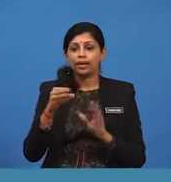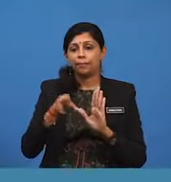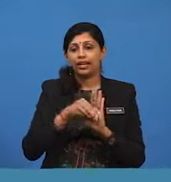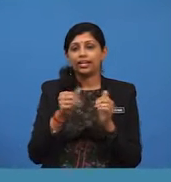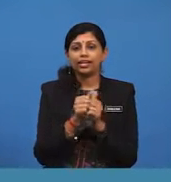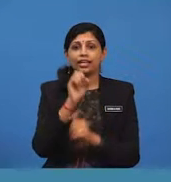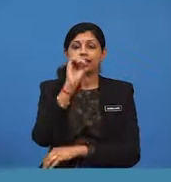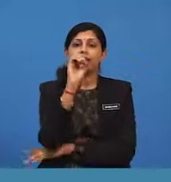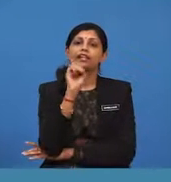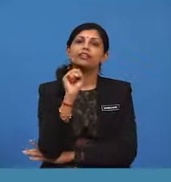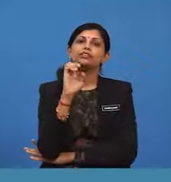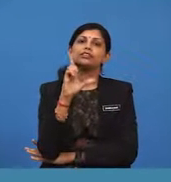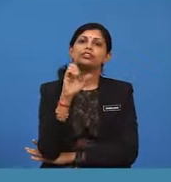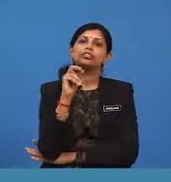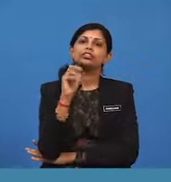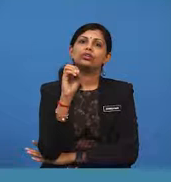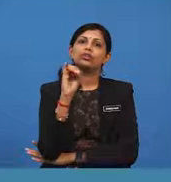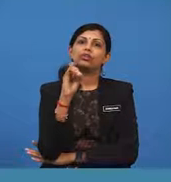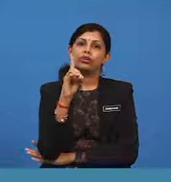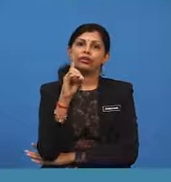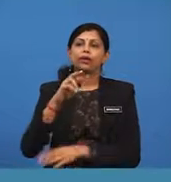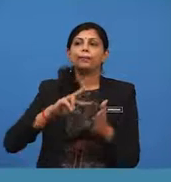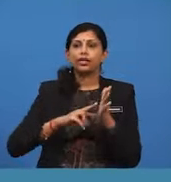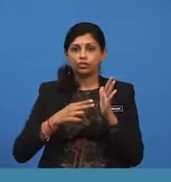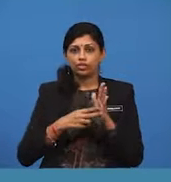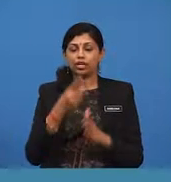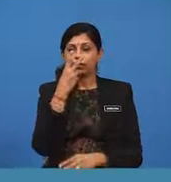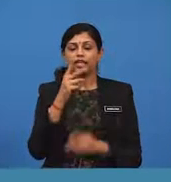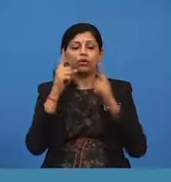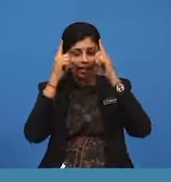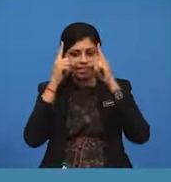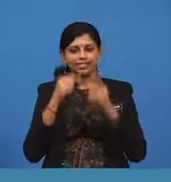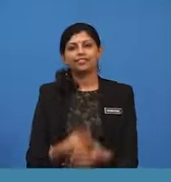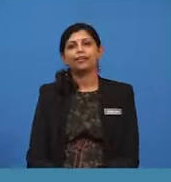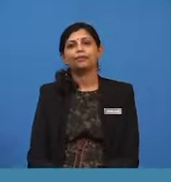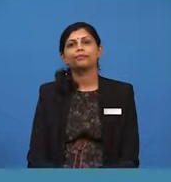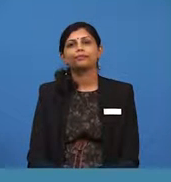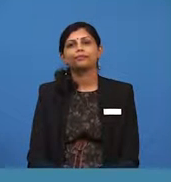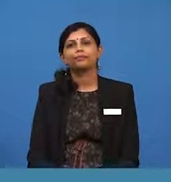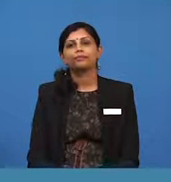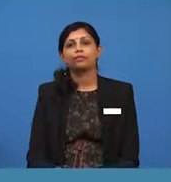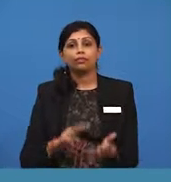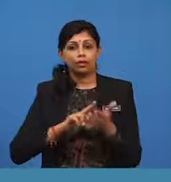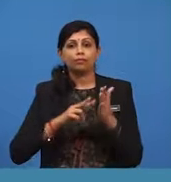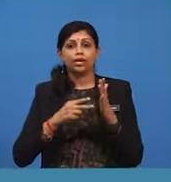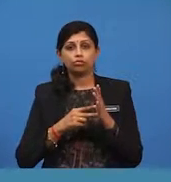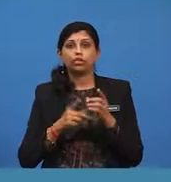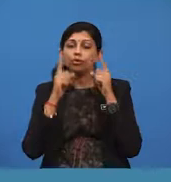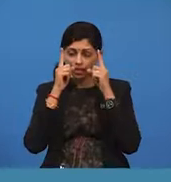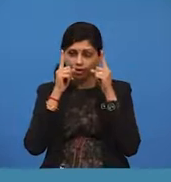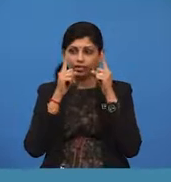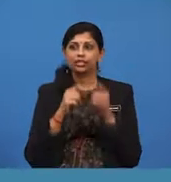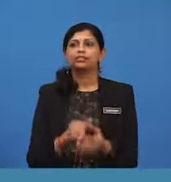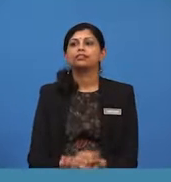Pergerakan relatif menyebabkan garis medan magnet terpotong dan menyebabkan perubahan